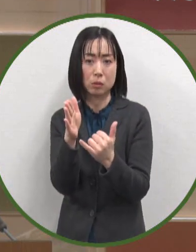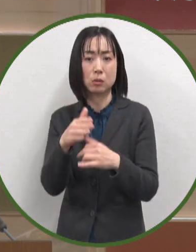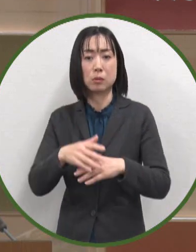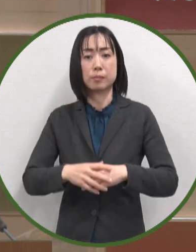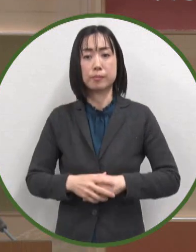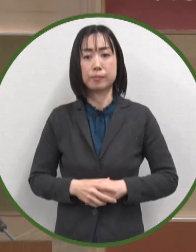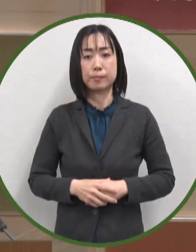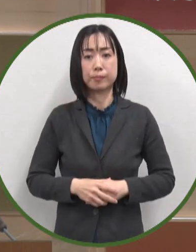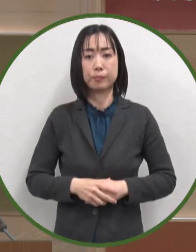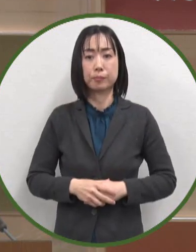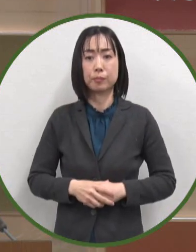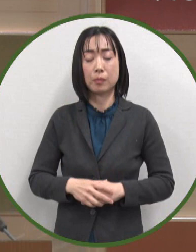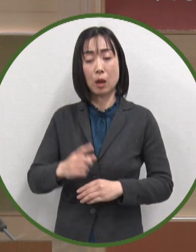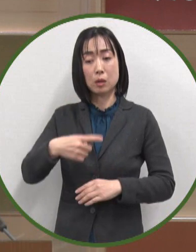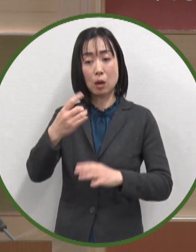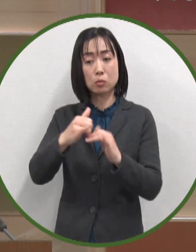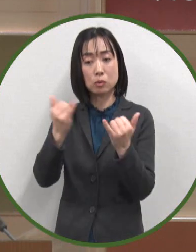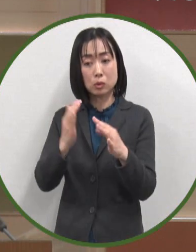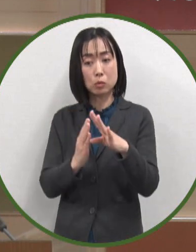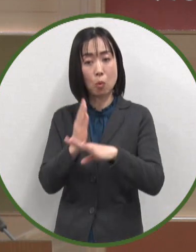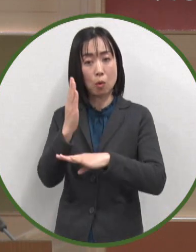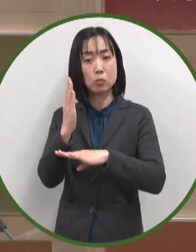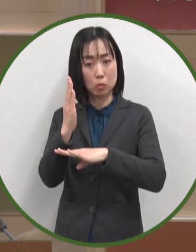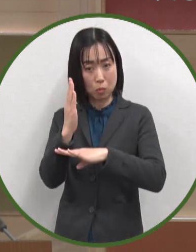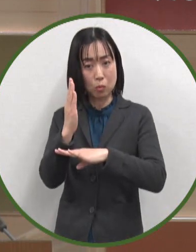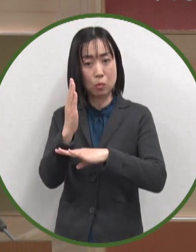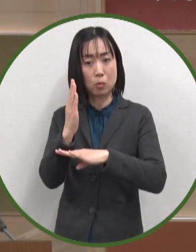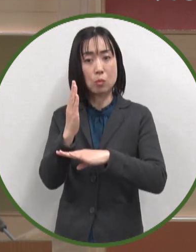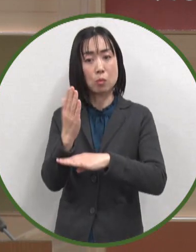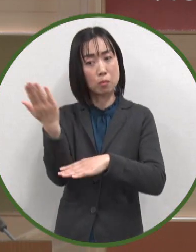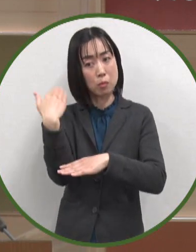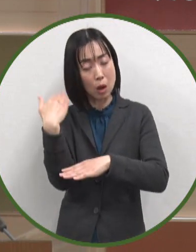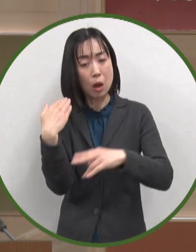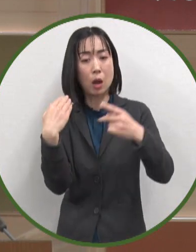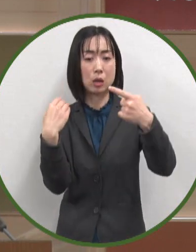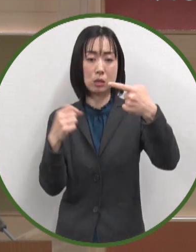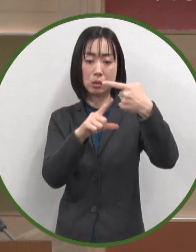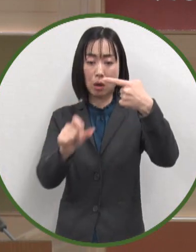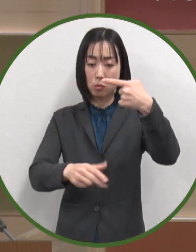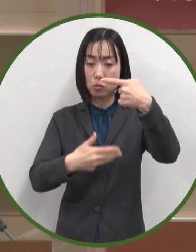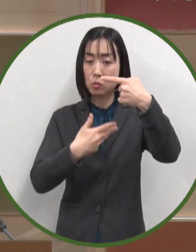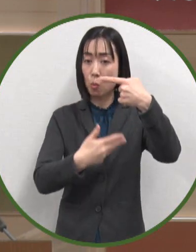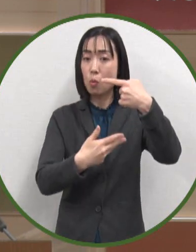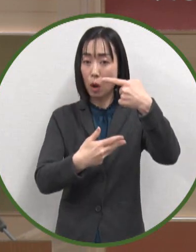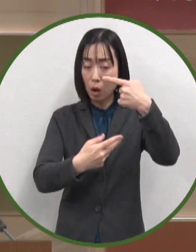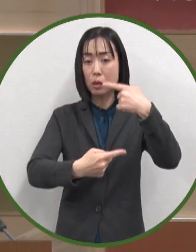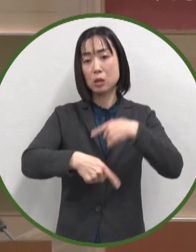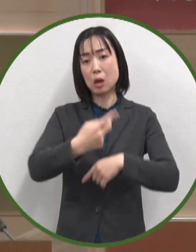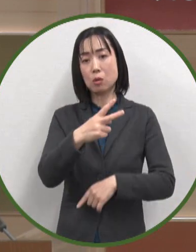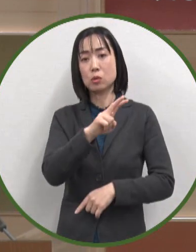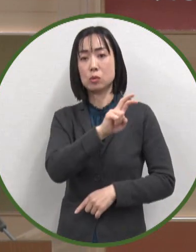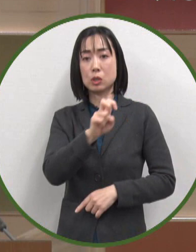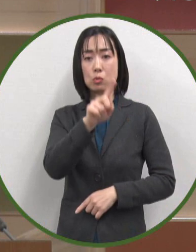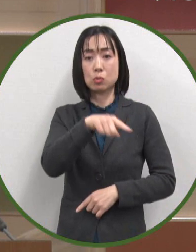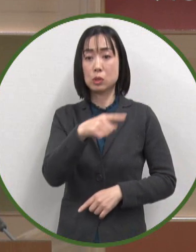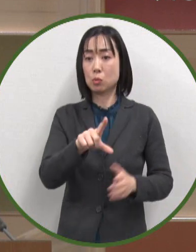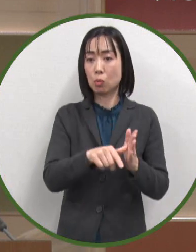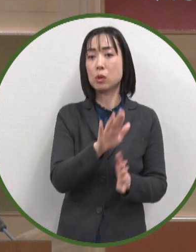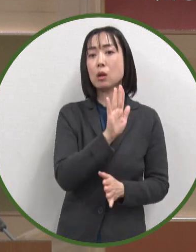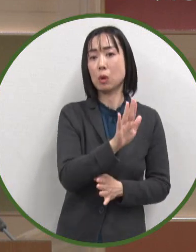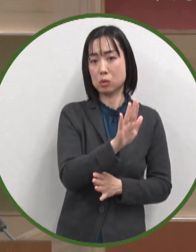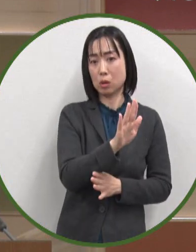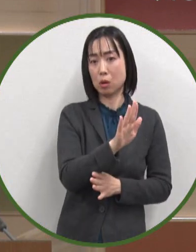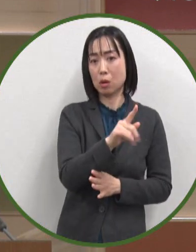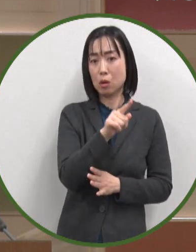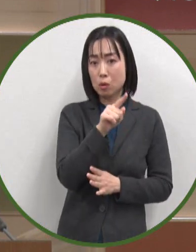ということであります。100名を超えればですね、1月8日に120人だったんですが、それ以来110